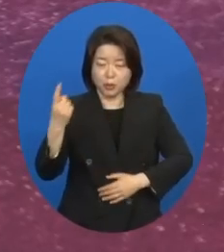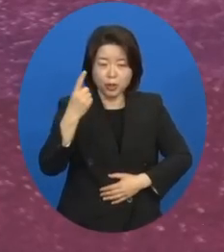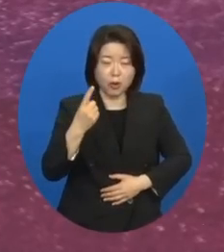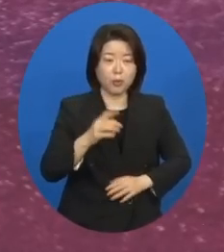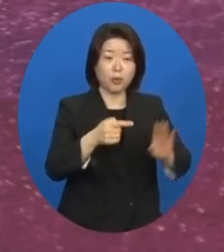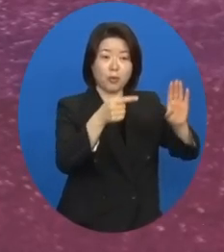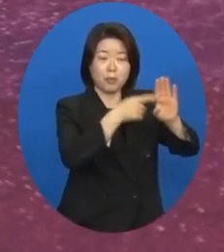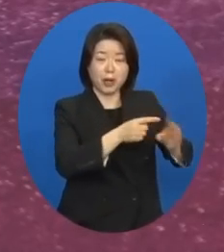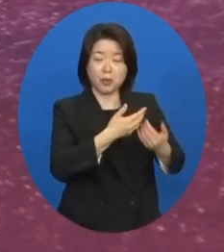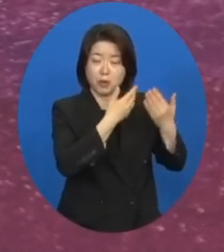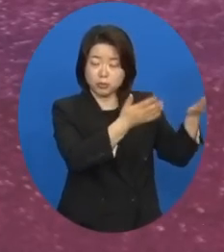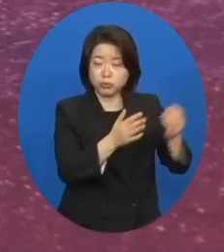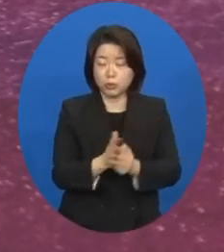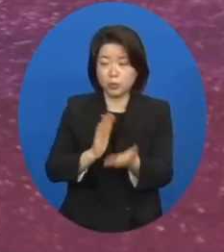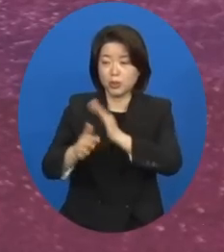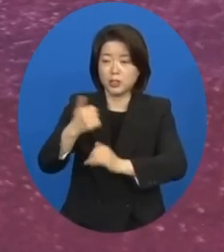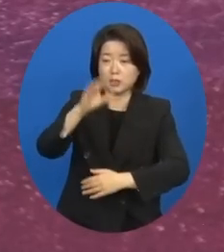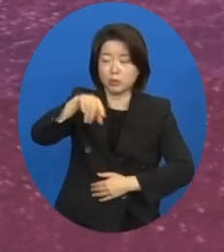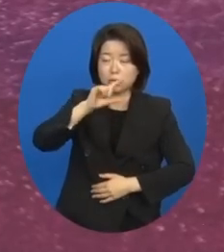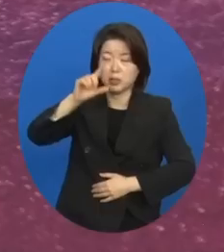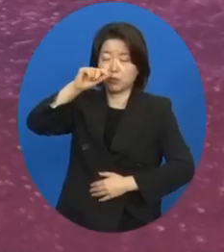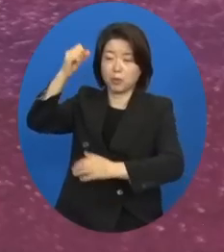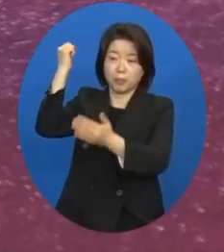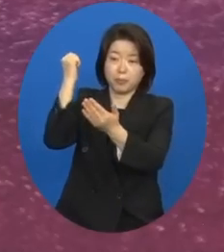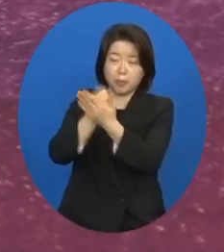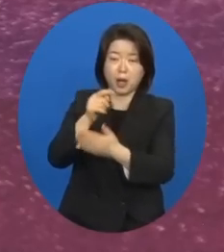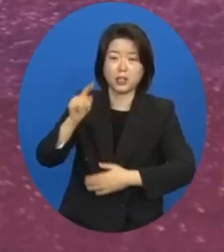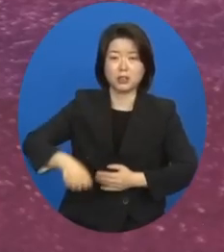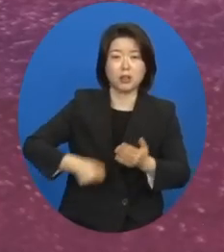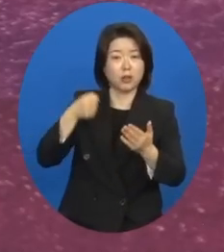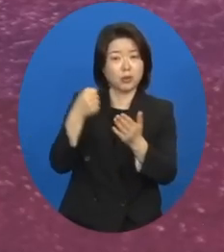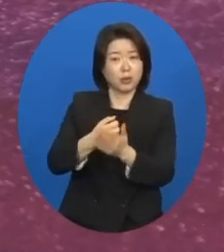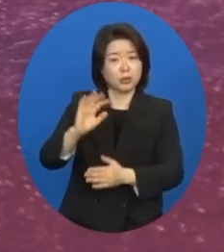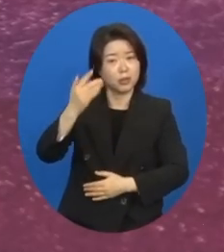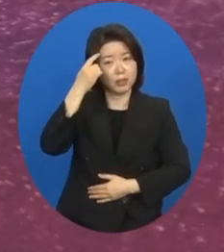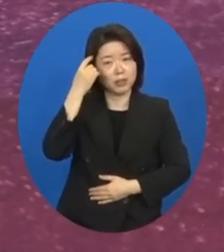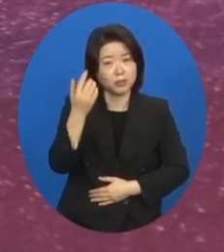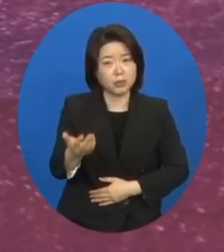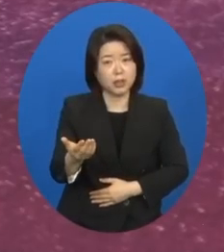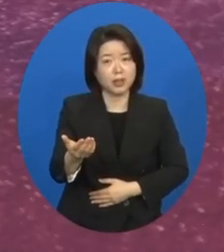풀어주고 예수님을 십자가에 못 박게 하는 선택을 하게 되었을까요?